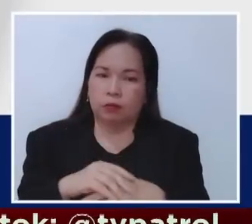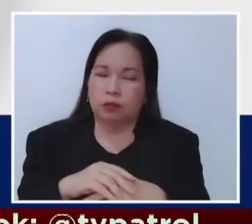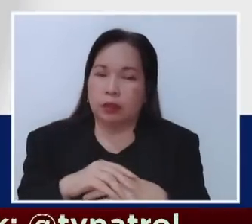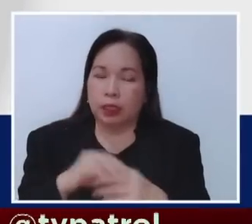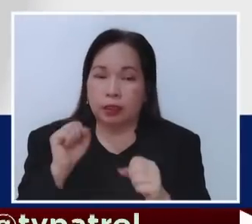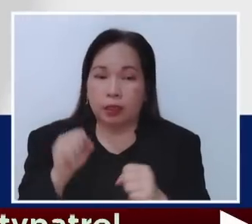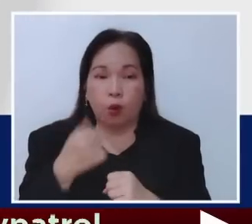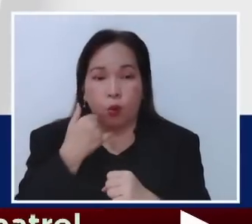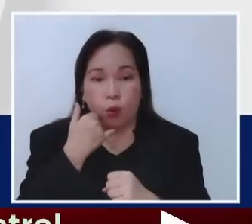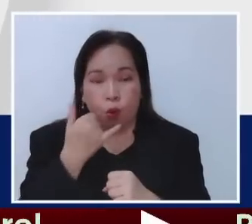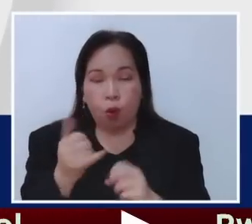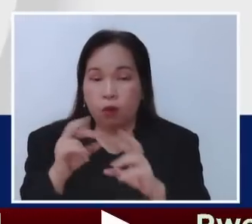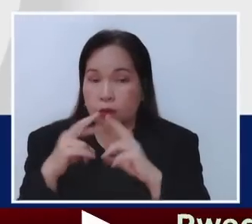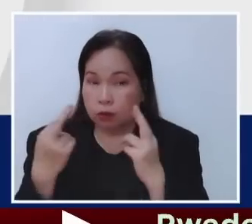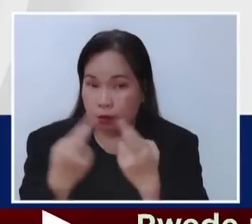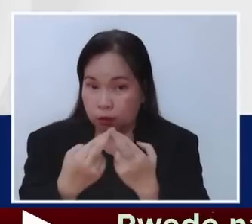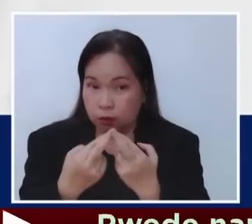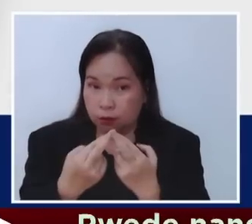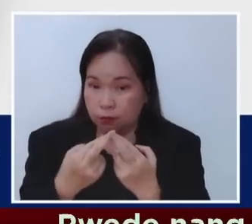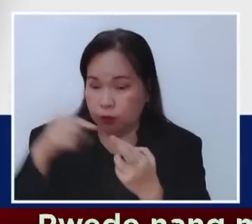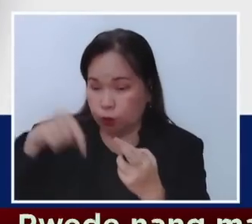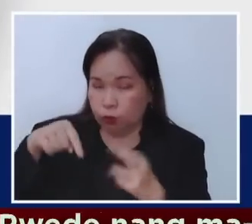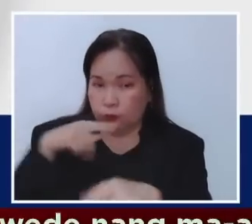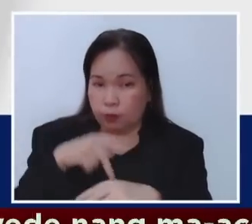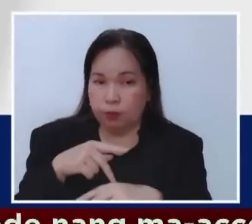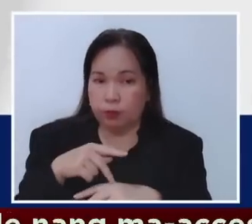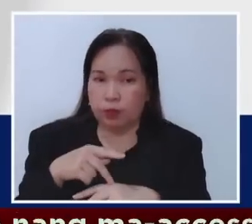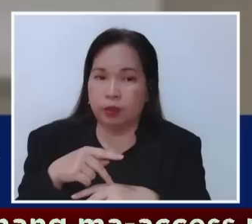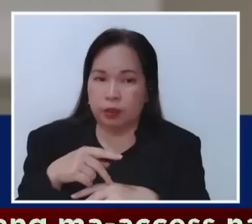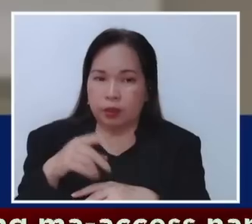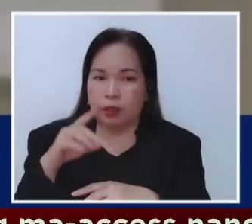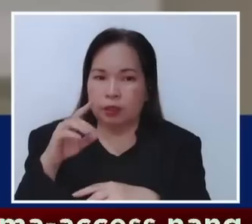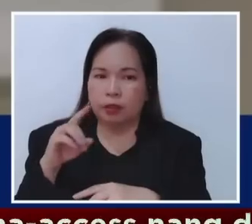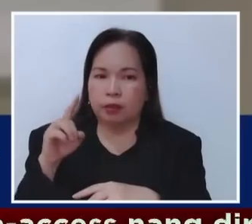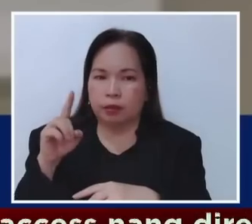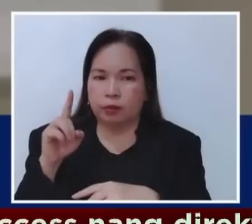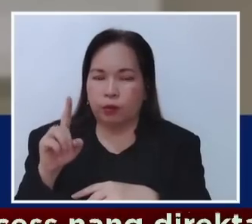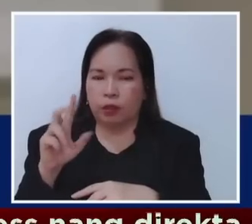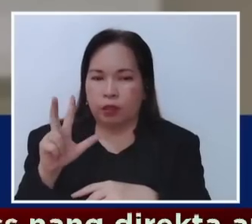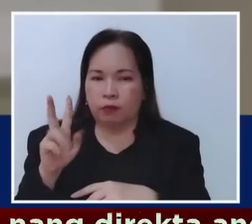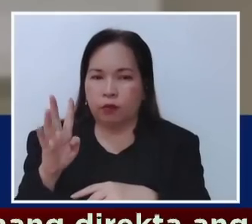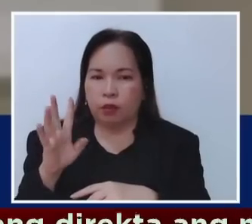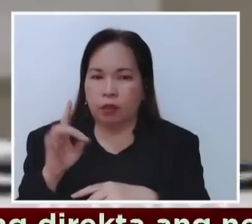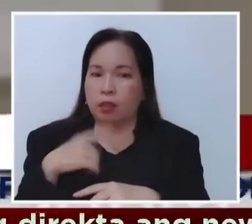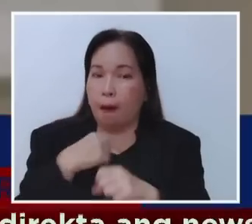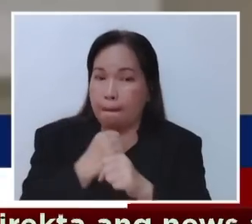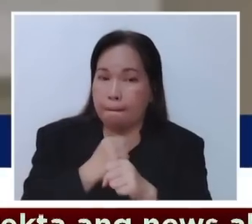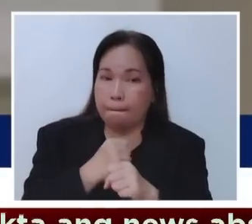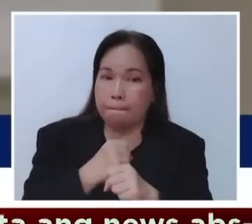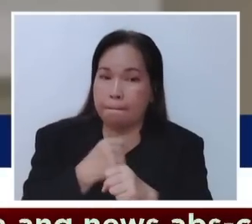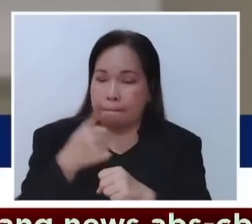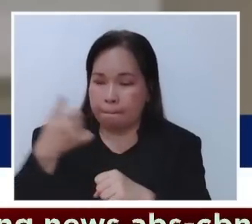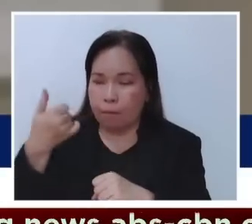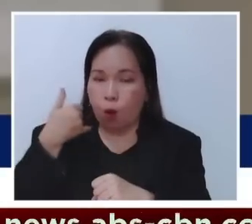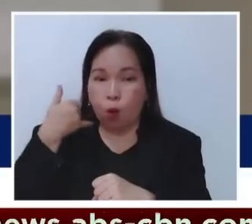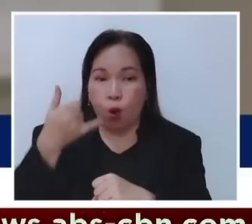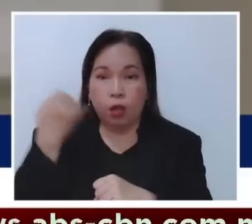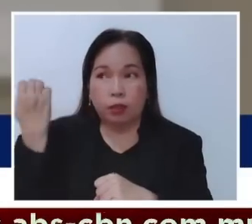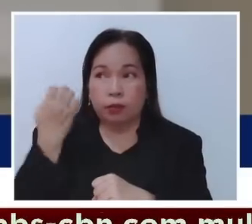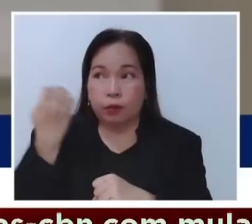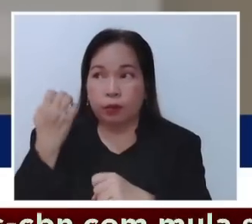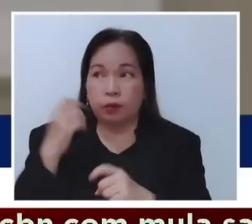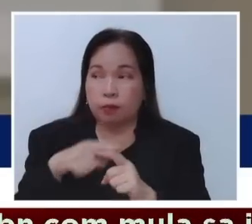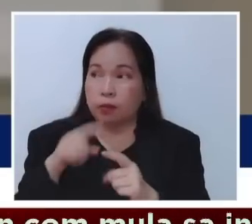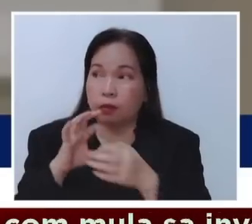ang mga kaanak ng OFW sa DMW hotline. We're developing a hotline ourselves but right now it's a